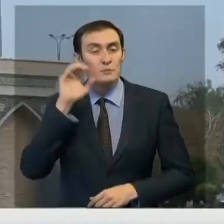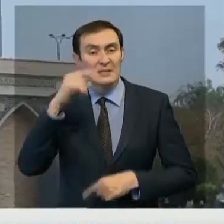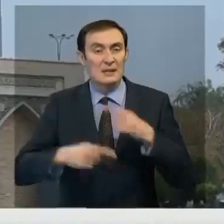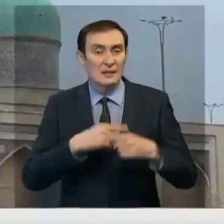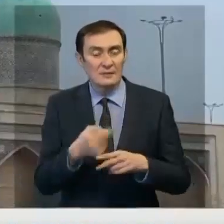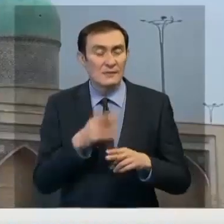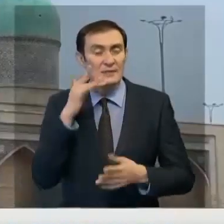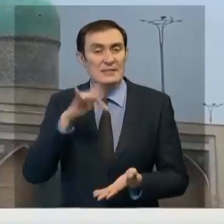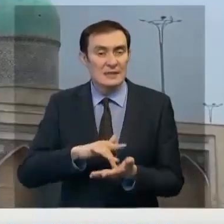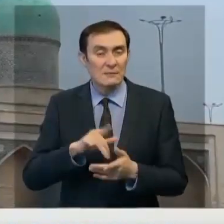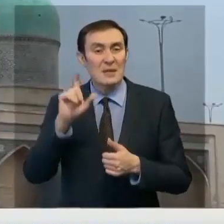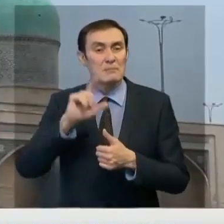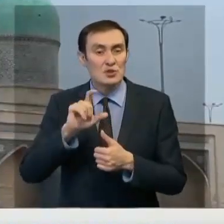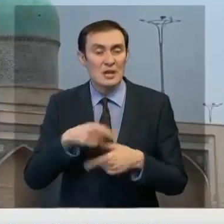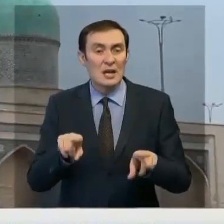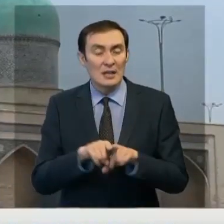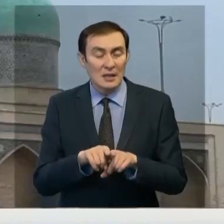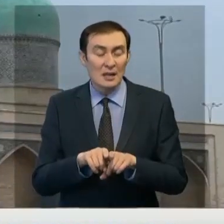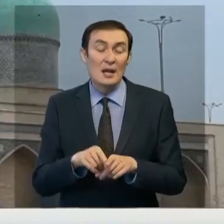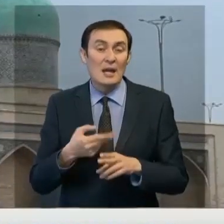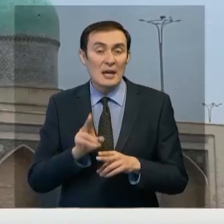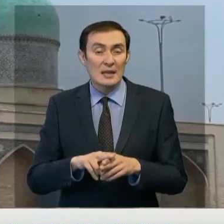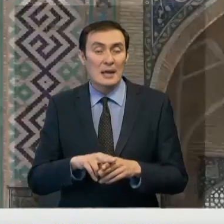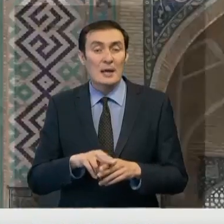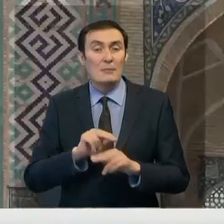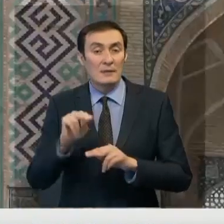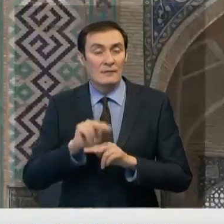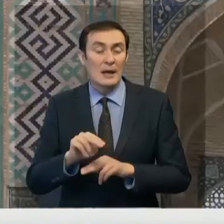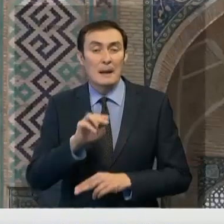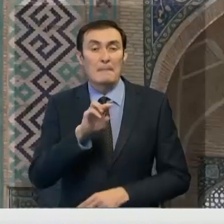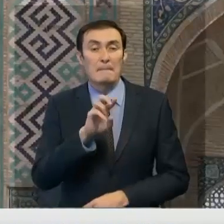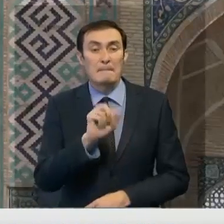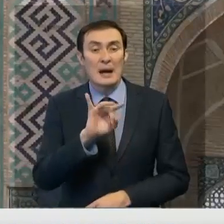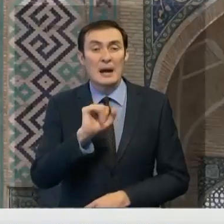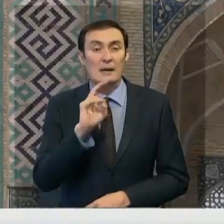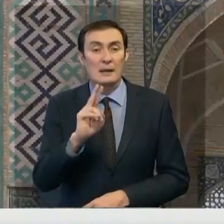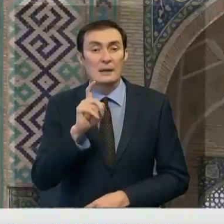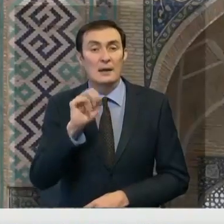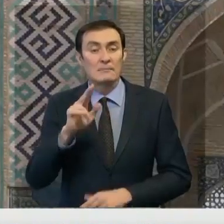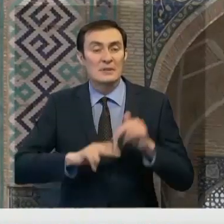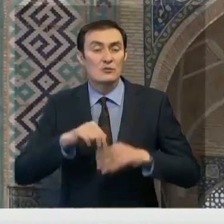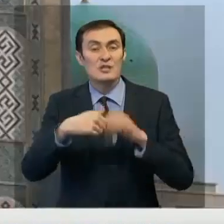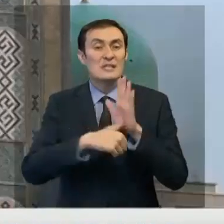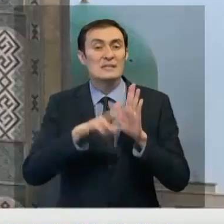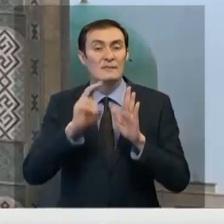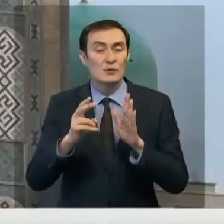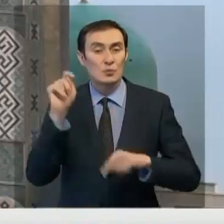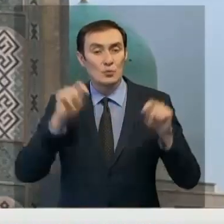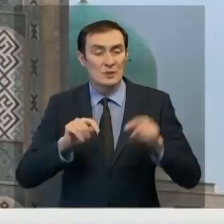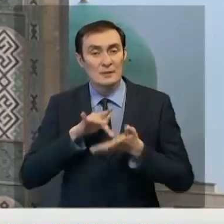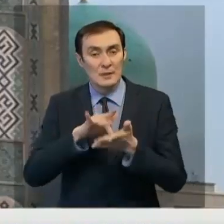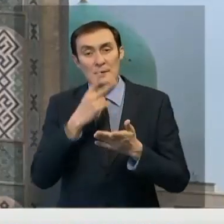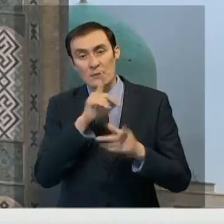Ее центром всегда была мечеть. Так в Хастымаме – это медресе Барахана, построенная еще в 16 веке. Сегодня туристы делают здесь